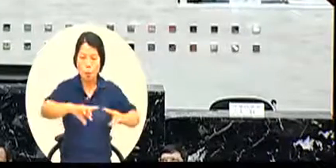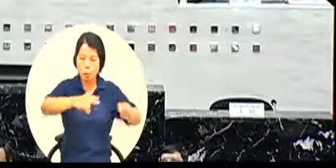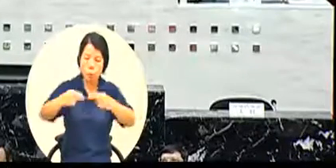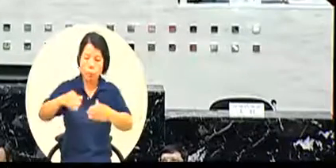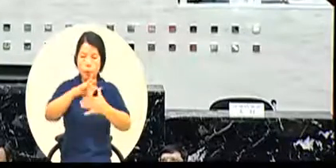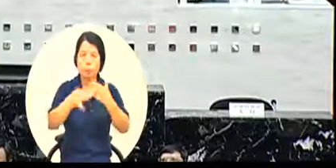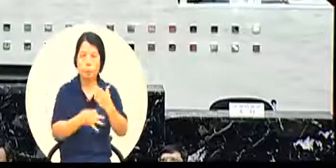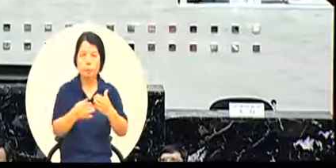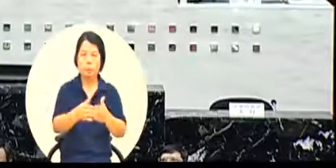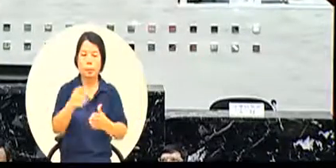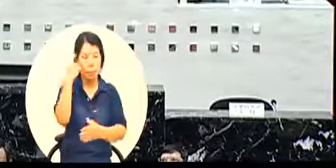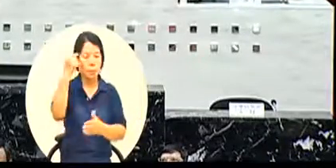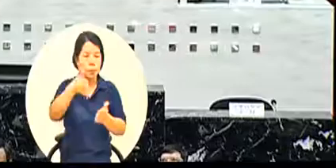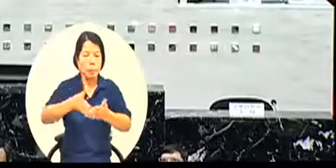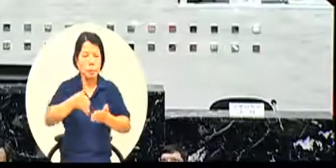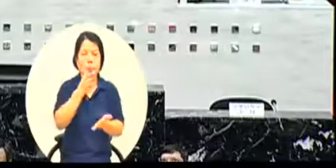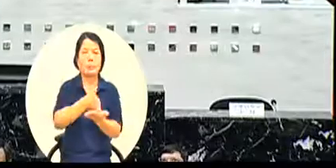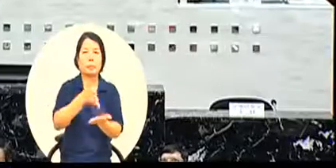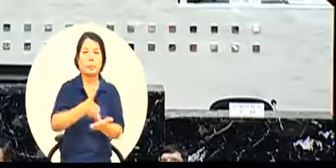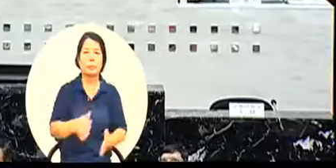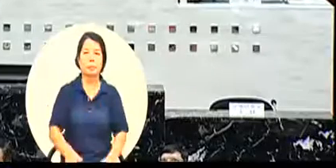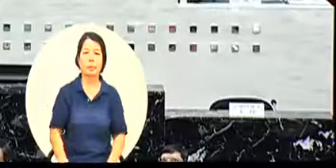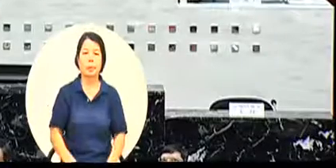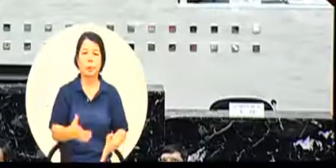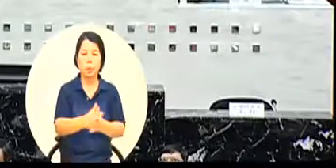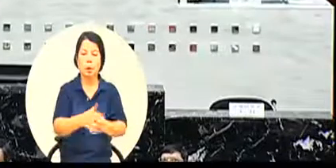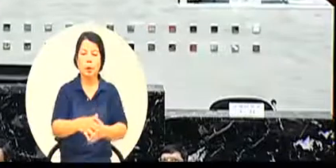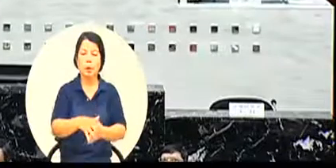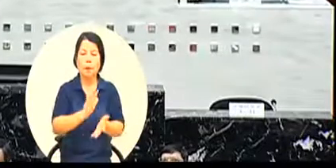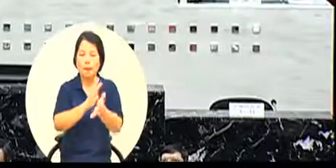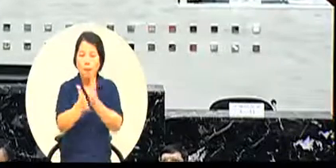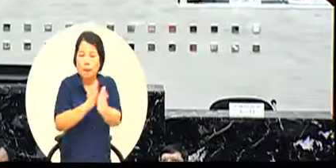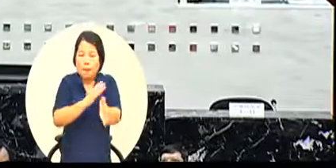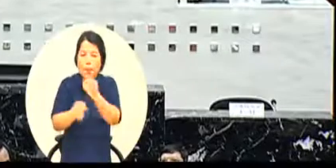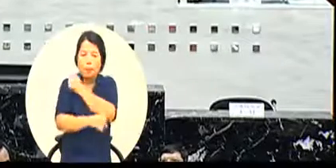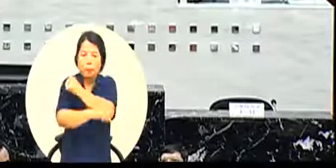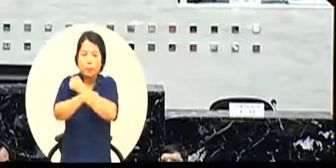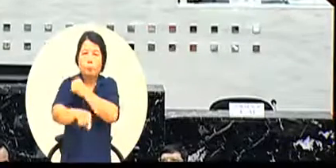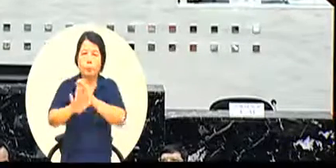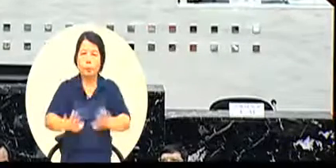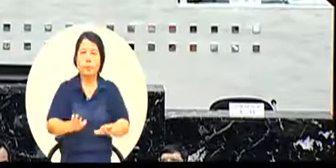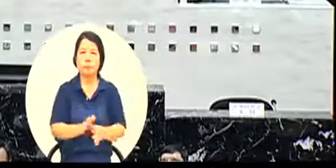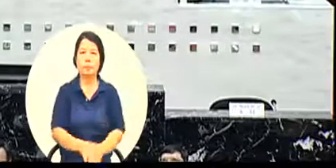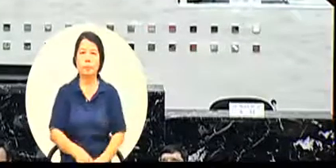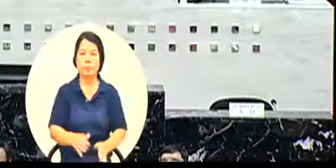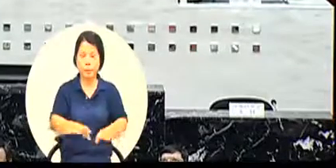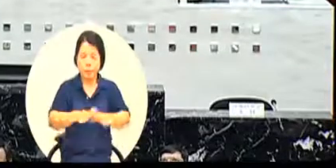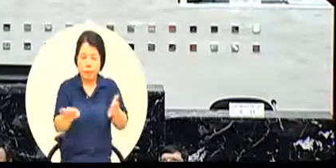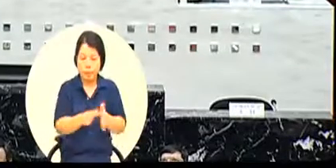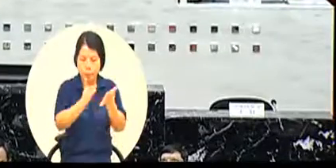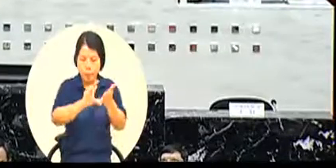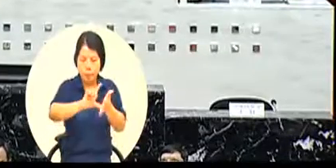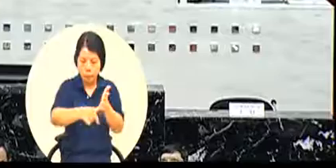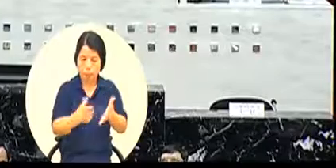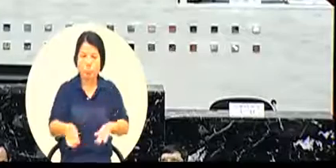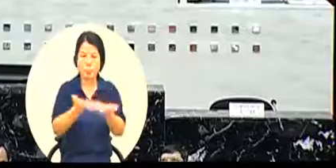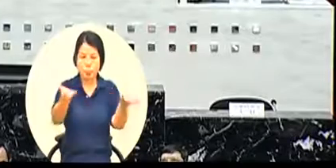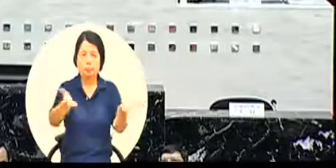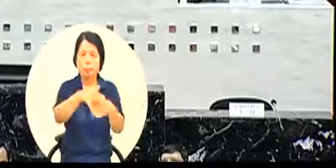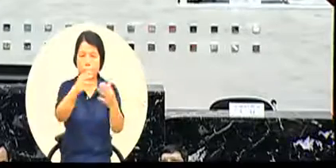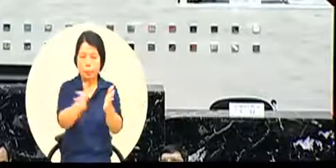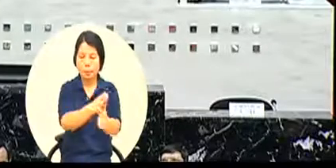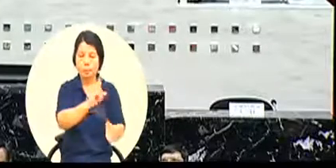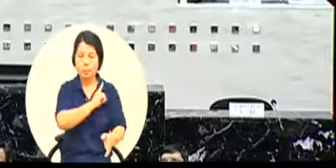例，大家想发言。那因为它排在最后，我想在这个时候开放时间让各自表达意